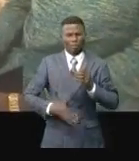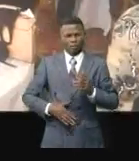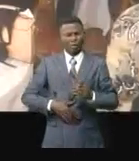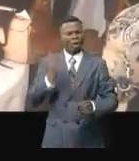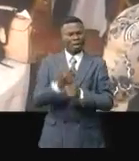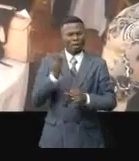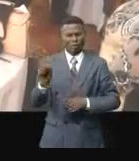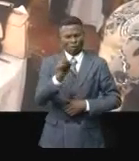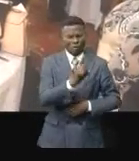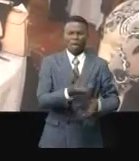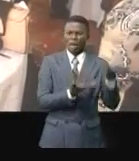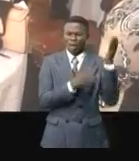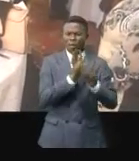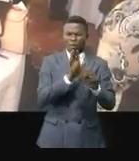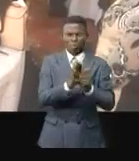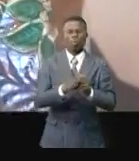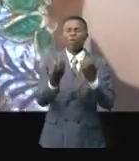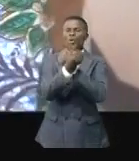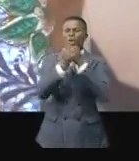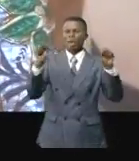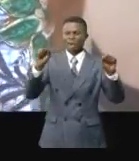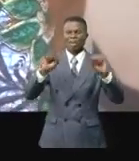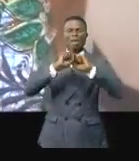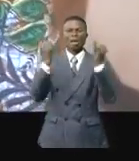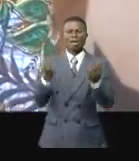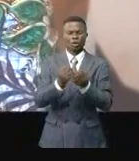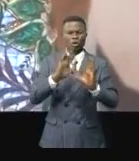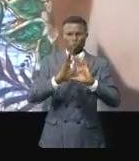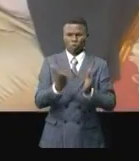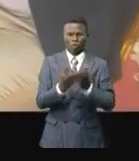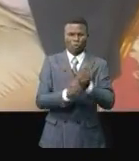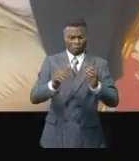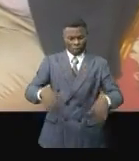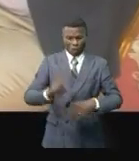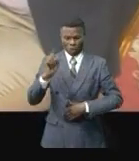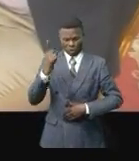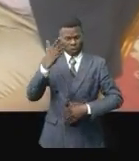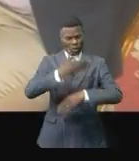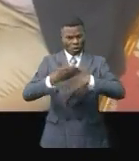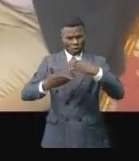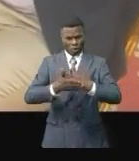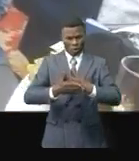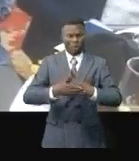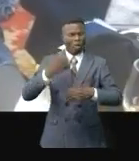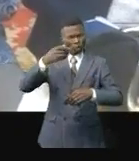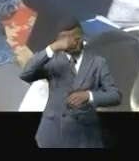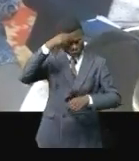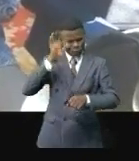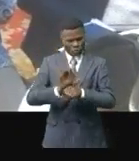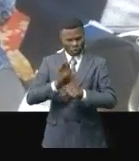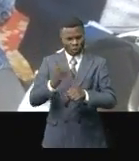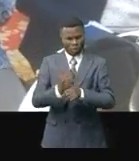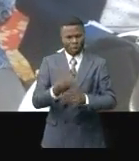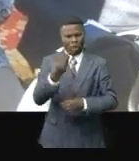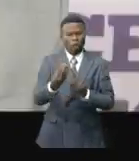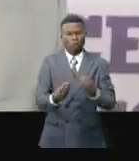entreprise s'avère nécessaire pour gagner le pari social attendu par tous. Seule l'agriculture, bâtie sur le dur labeur, peut offrir une